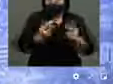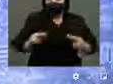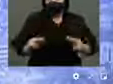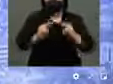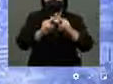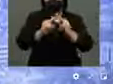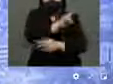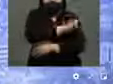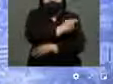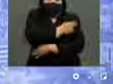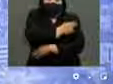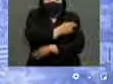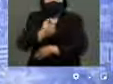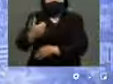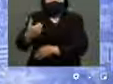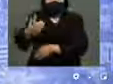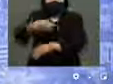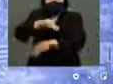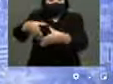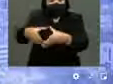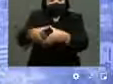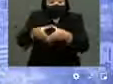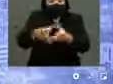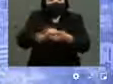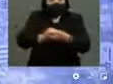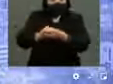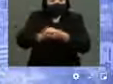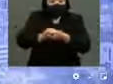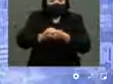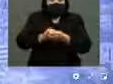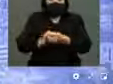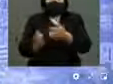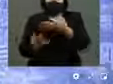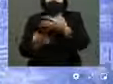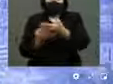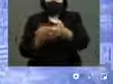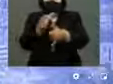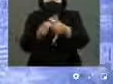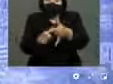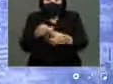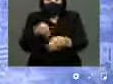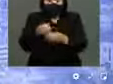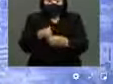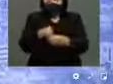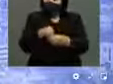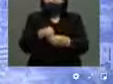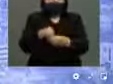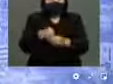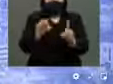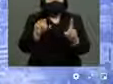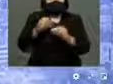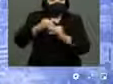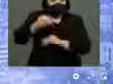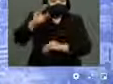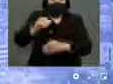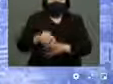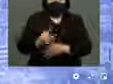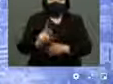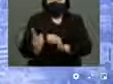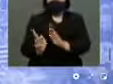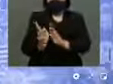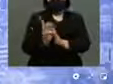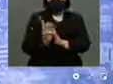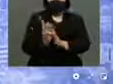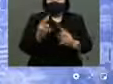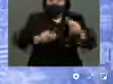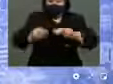ธารณสุขนะครับซึ่งมีการดูแลผู้ต้องขังในเรือนจำทั้งหมดหลายแสนคนนะครับก็ต้องมีมาตรการต่างๆอย่างเ